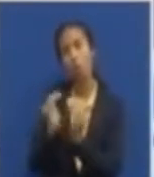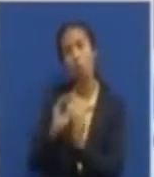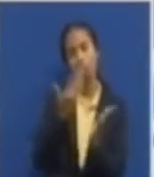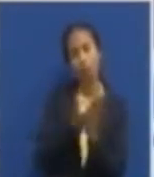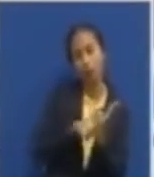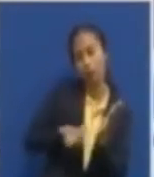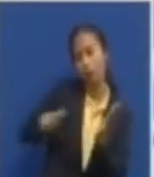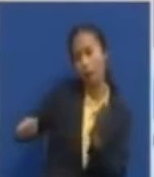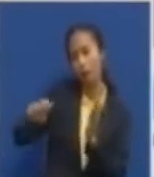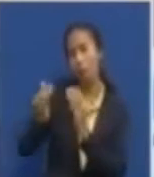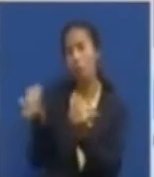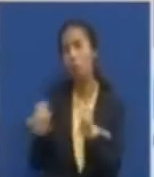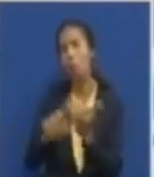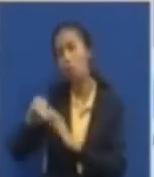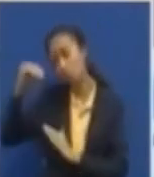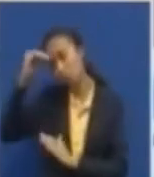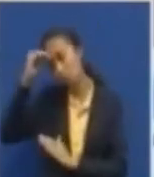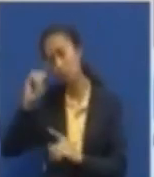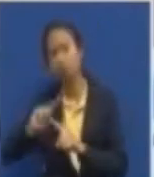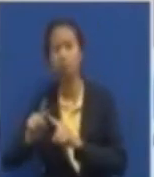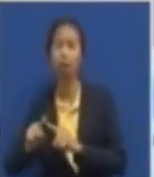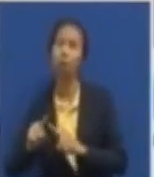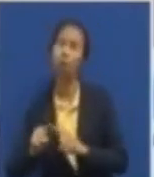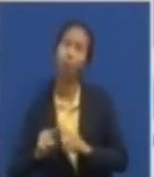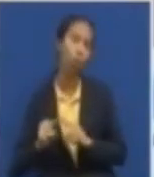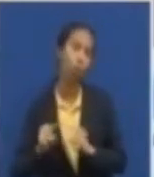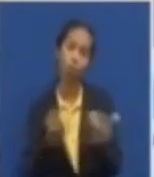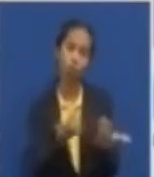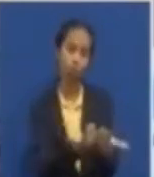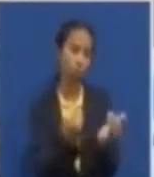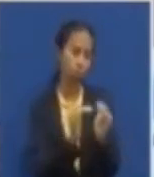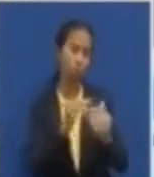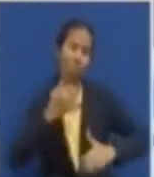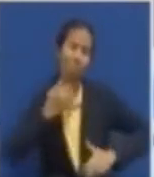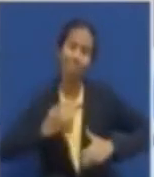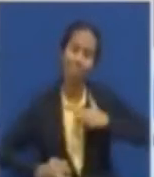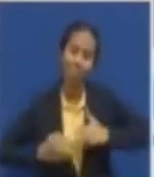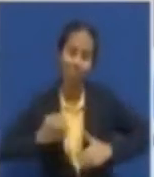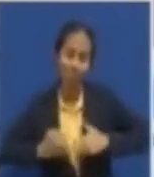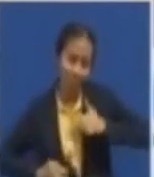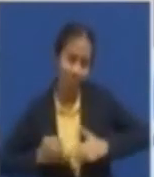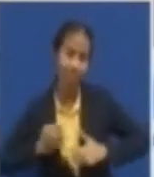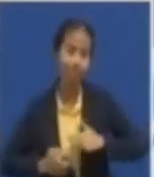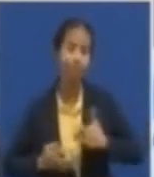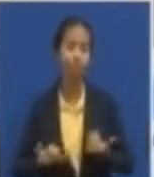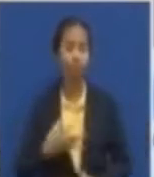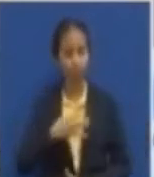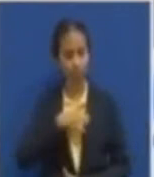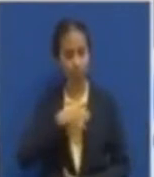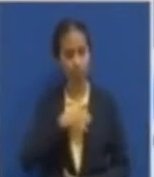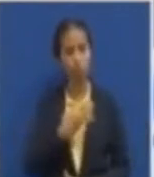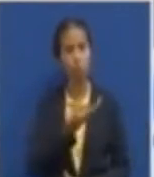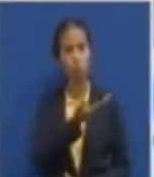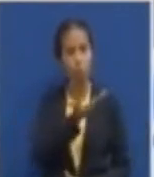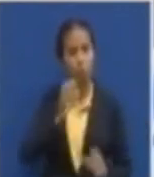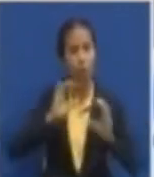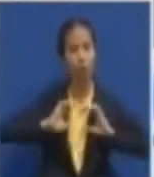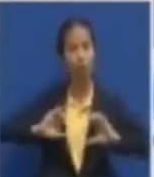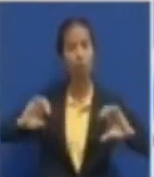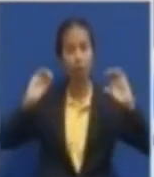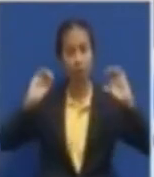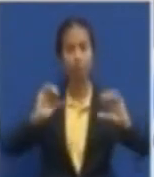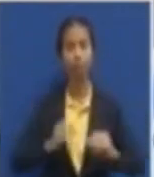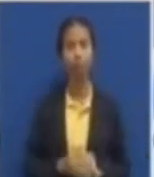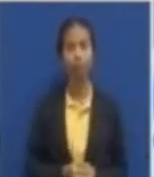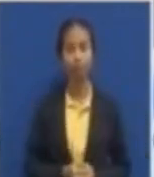ช้หนี้ต่างๆนะครับอันนี้เป็นความเดือดร้อนของพี่น้องเกษตรกรนะครับก็อยากที่จะให้รัฐบาลนะครับ